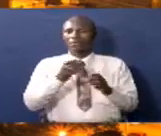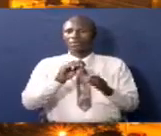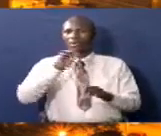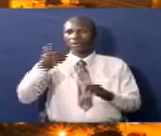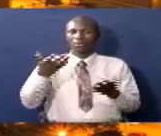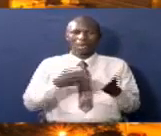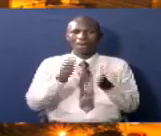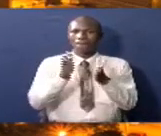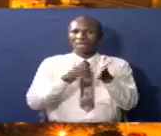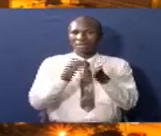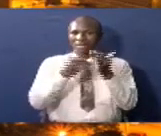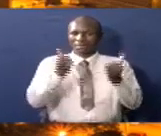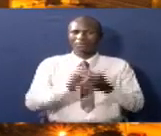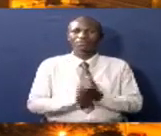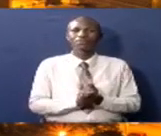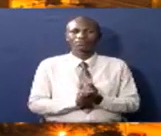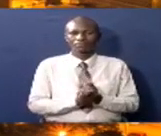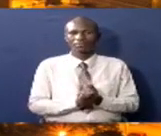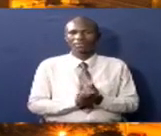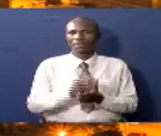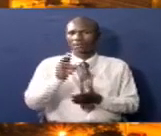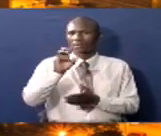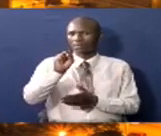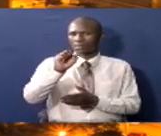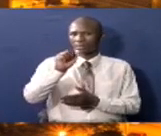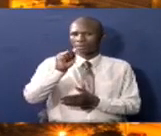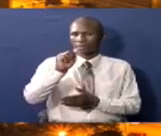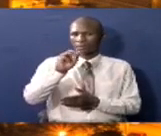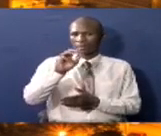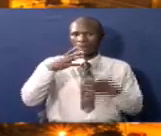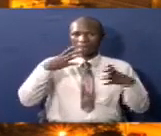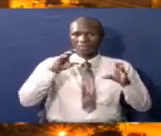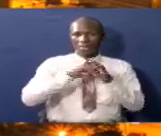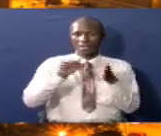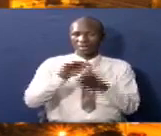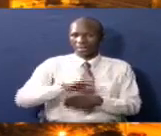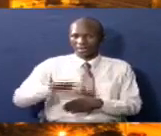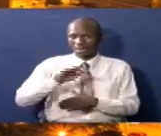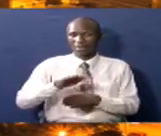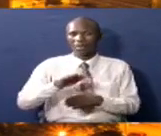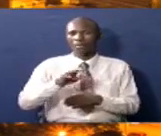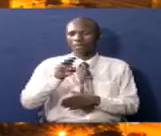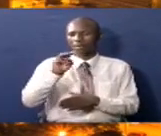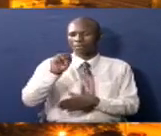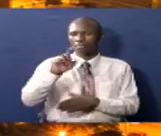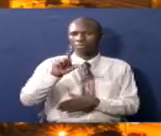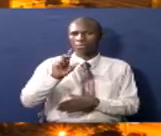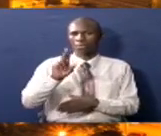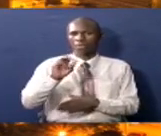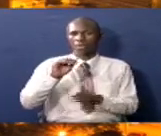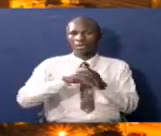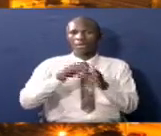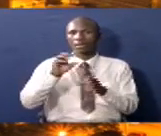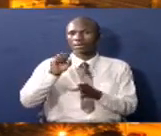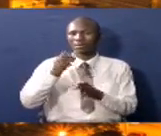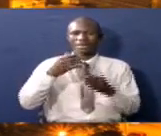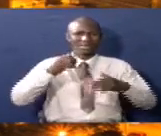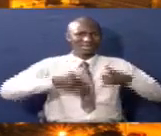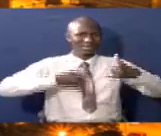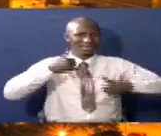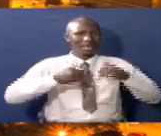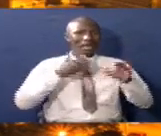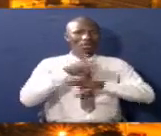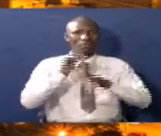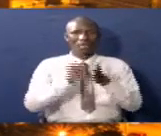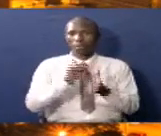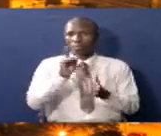Makaunti ya Machakos ngalikoni ya Masii vala Enenthi mangalikoni ya Mululuni la hindi ni wa Masii mena undua kutani ya itina